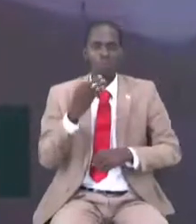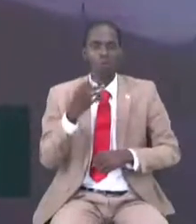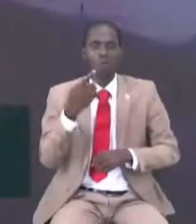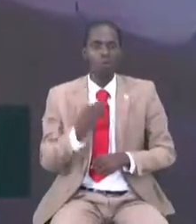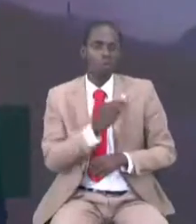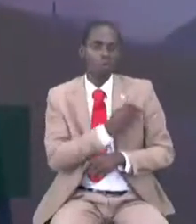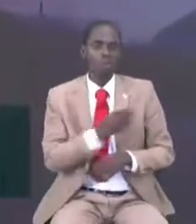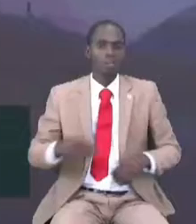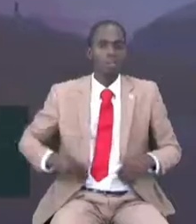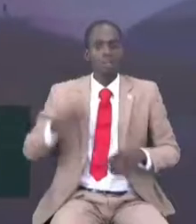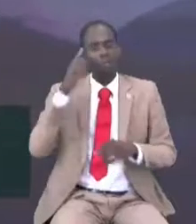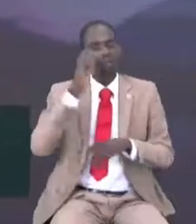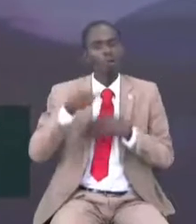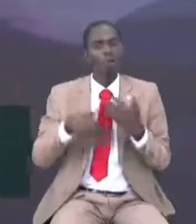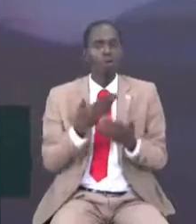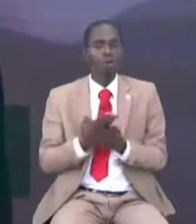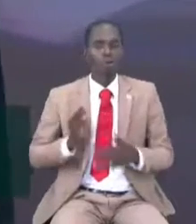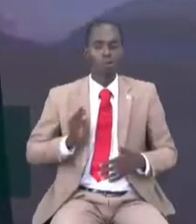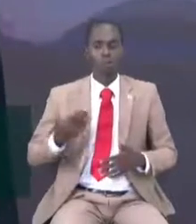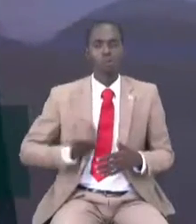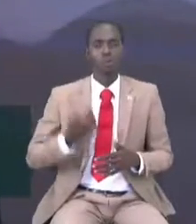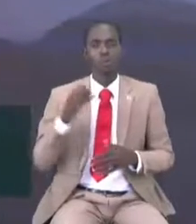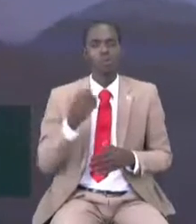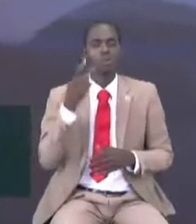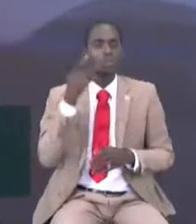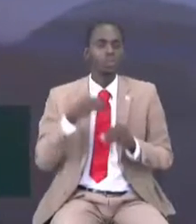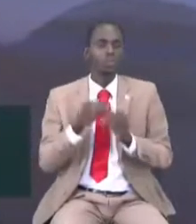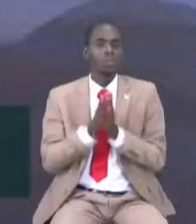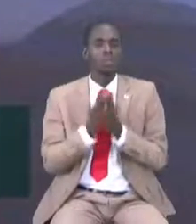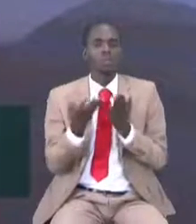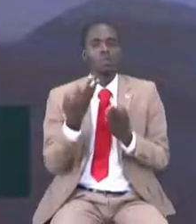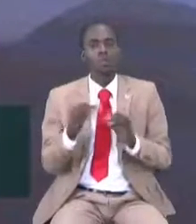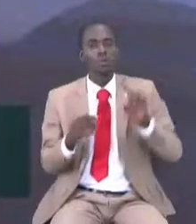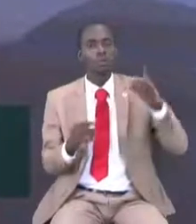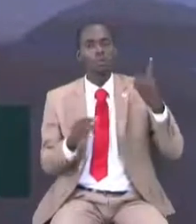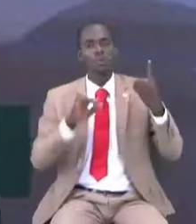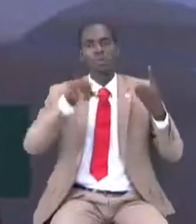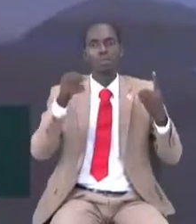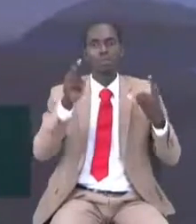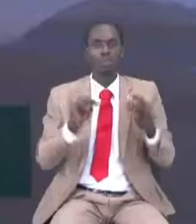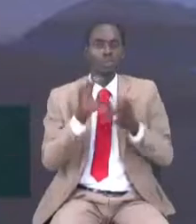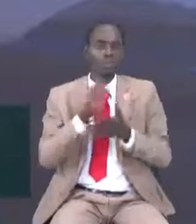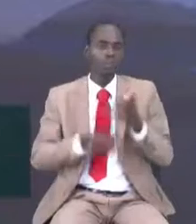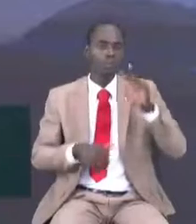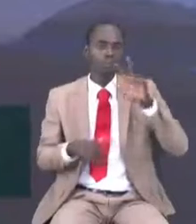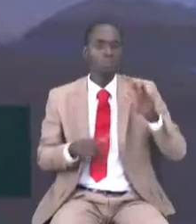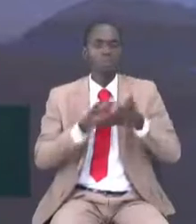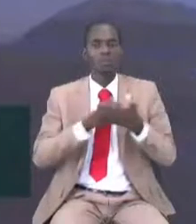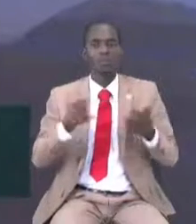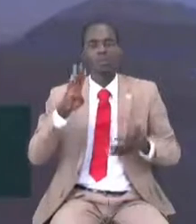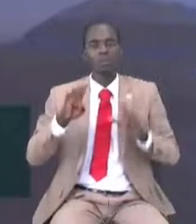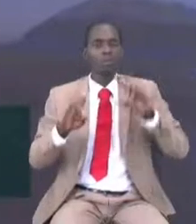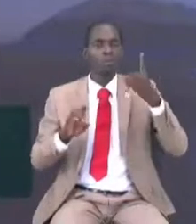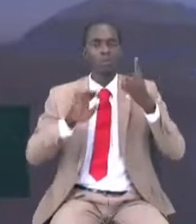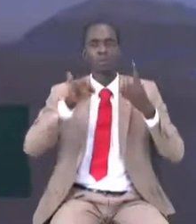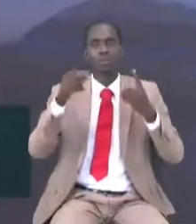3, verset 4. 1 Jean 3, nous lisons le verset 4.